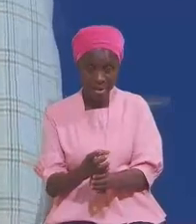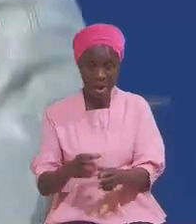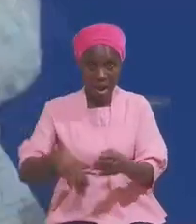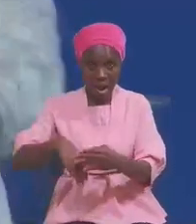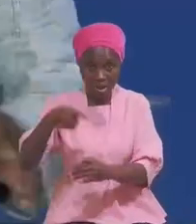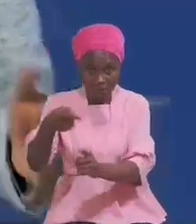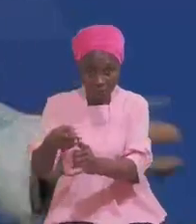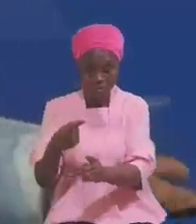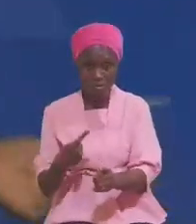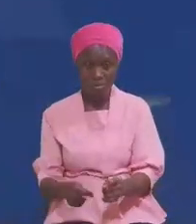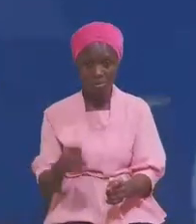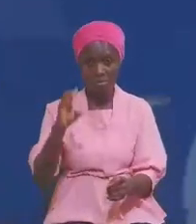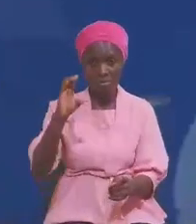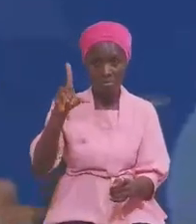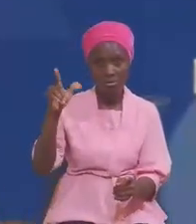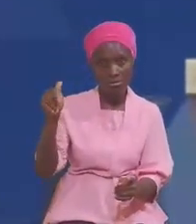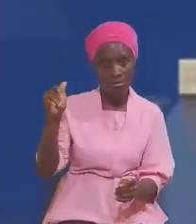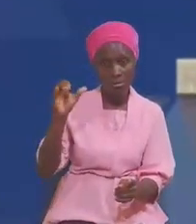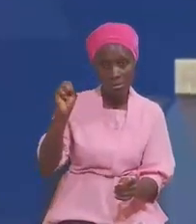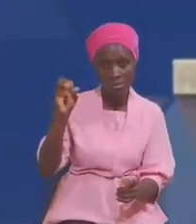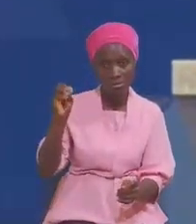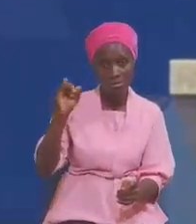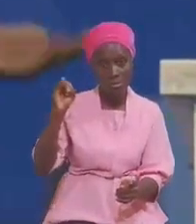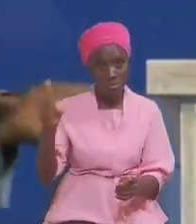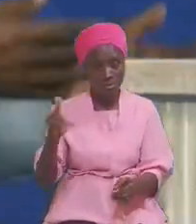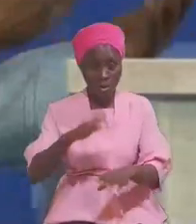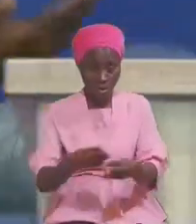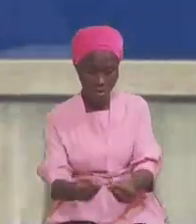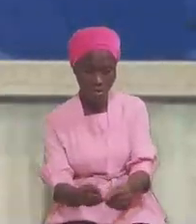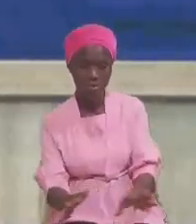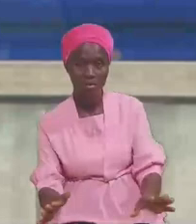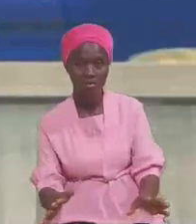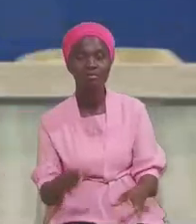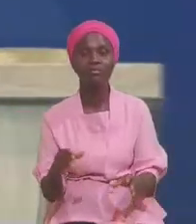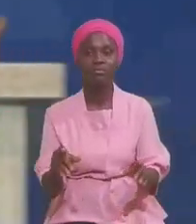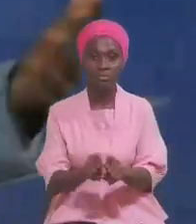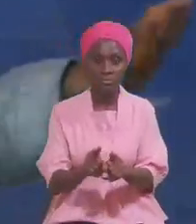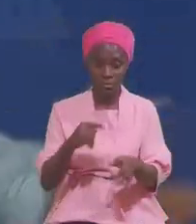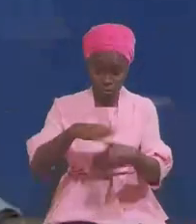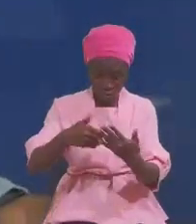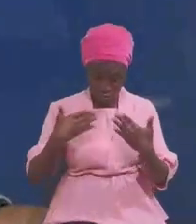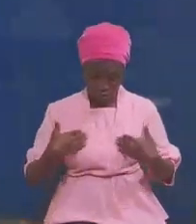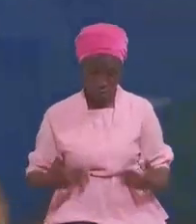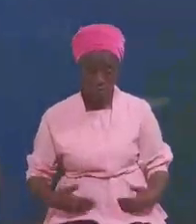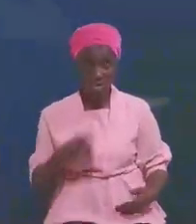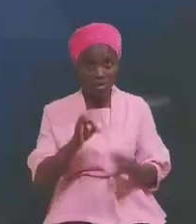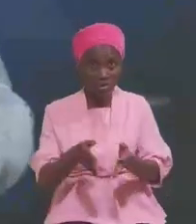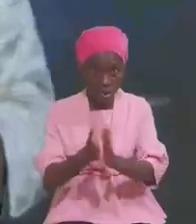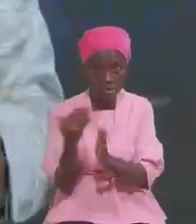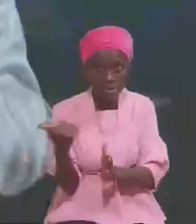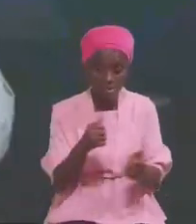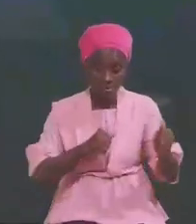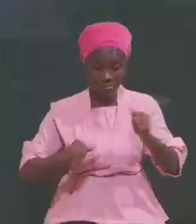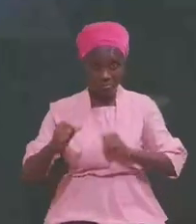par la poussière. Nous sommes poussière. Même les scientifiques vont vous dire que